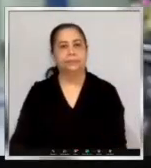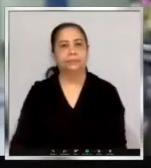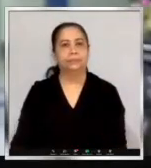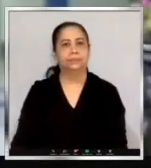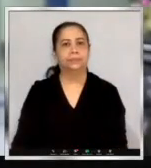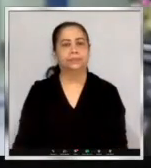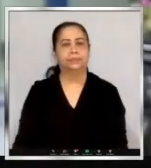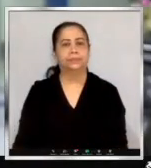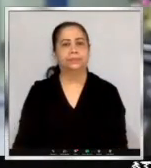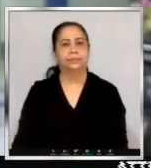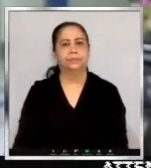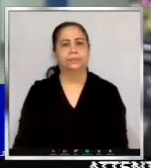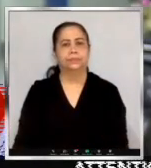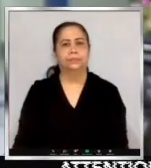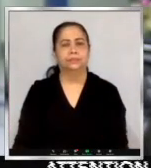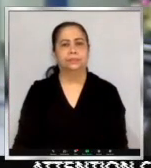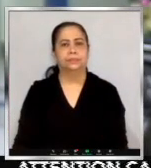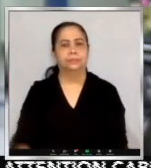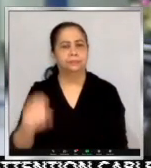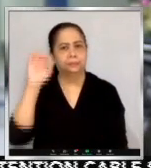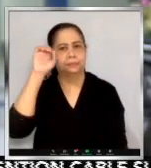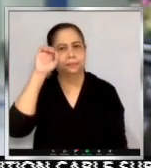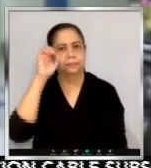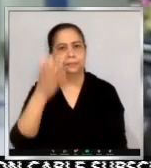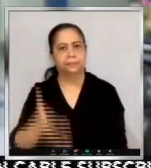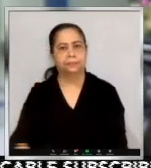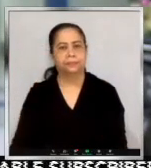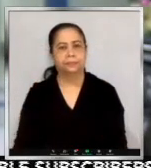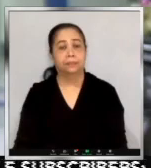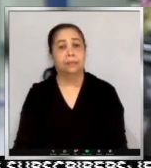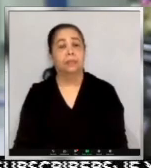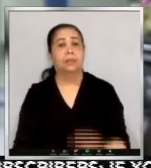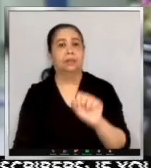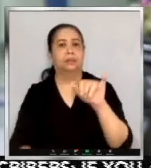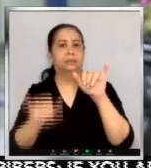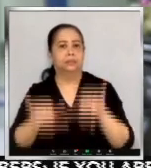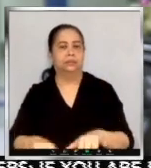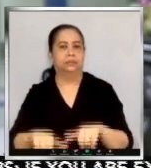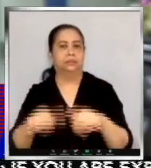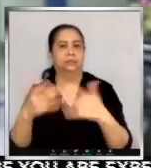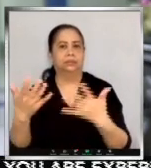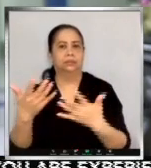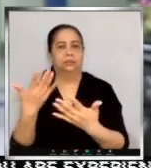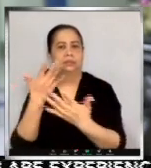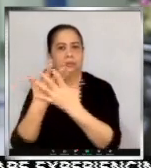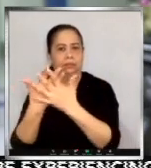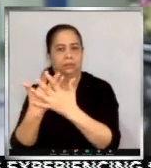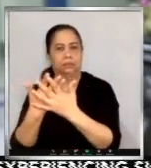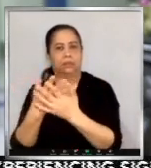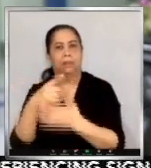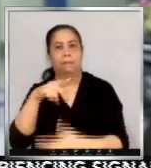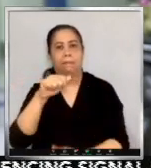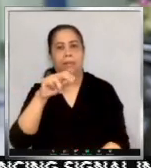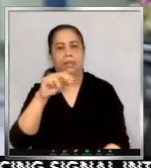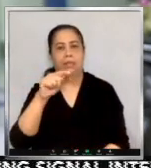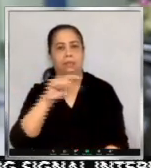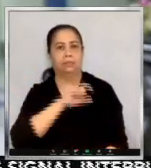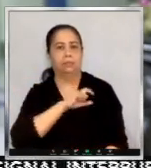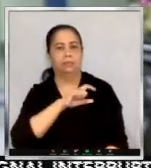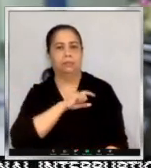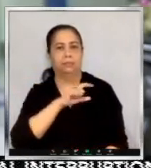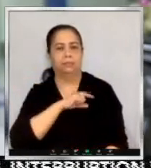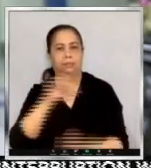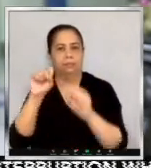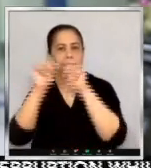Emil. Mike, nananatili rito sa lockup cell ng Paniki Municipal Police Station si Police Staff Sergeant Jonel